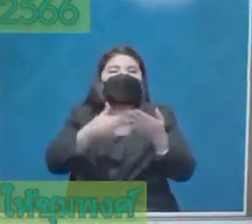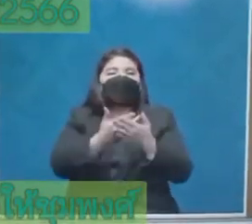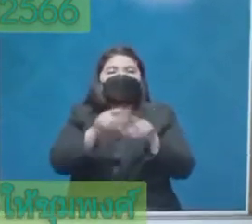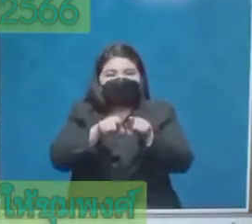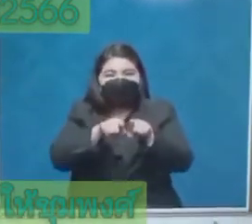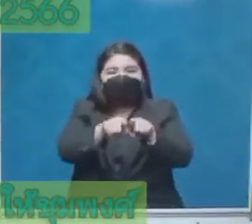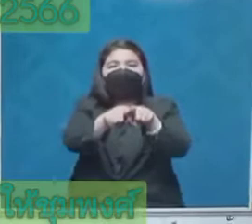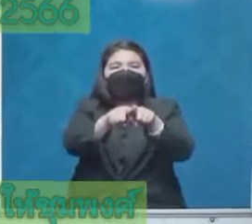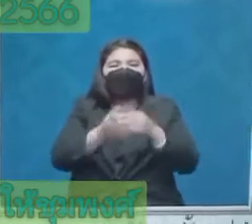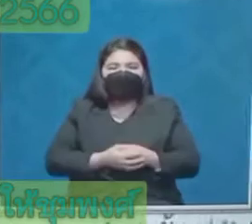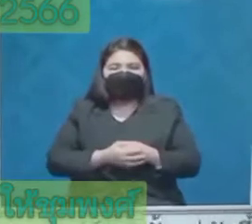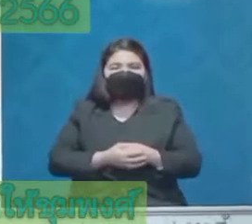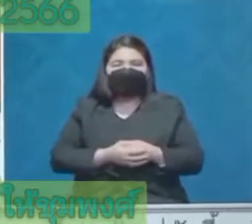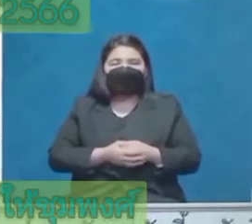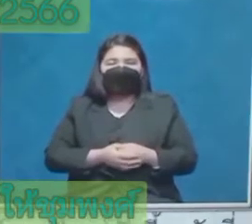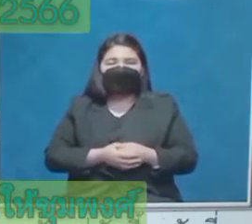ด้วยกันทั้งหมดแหละ